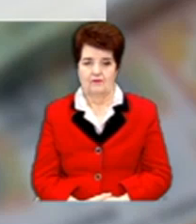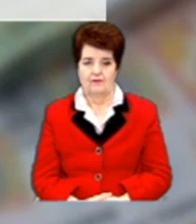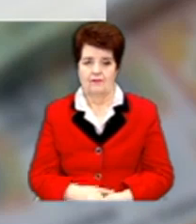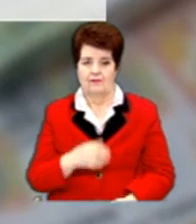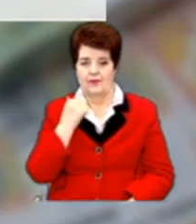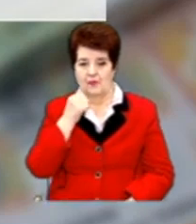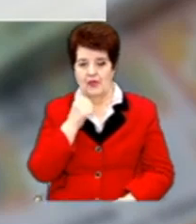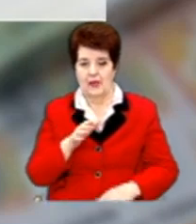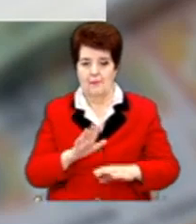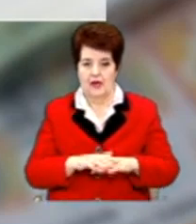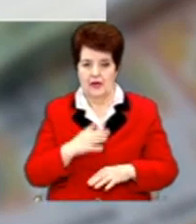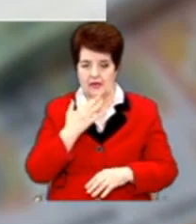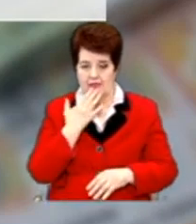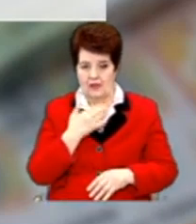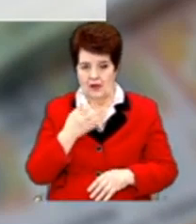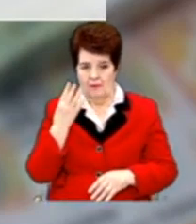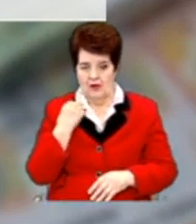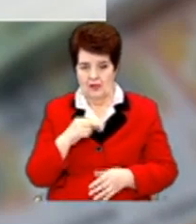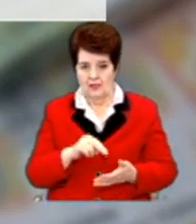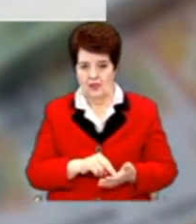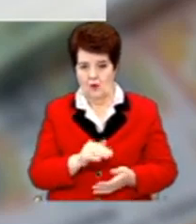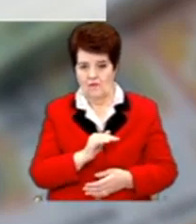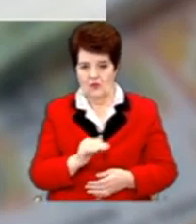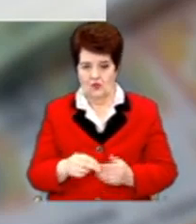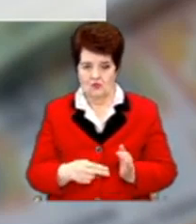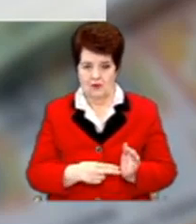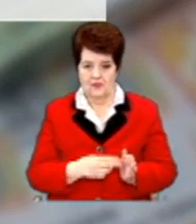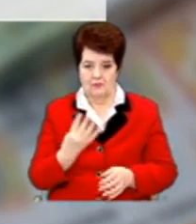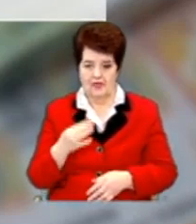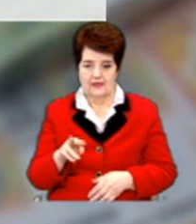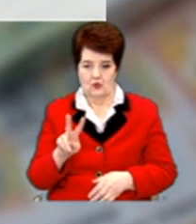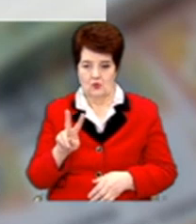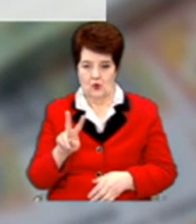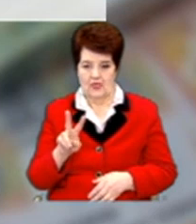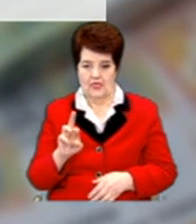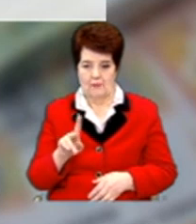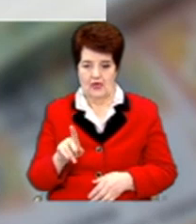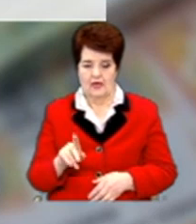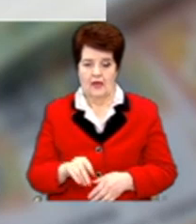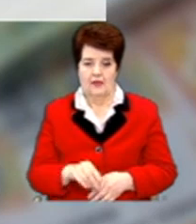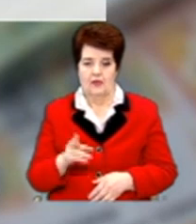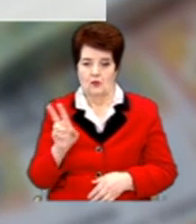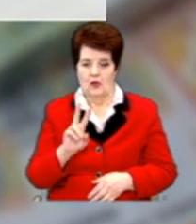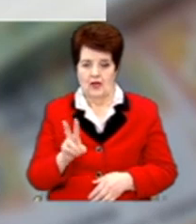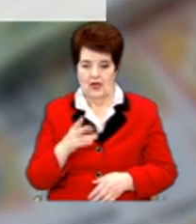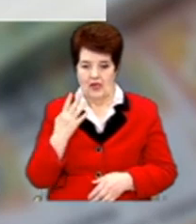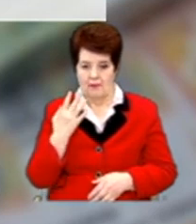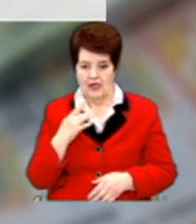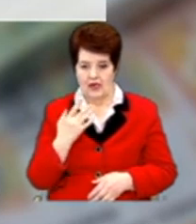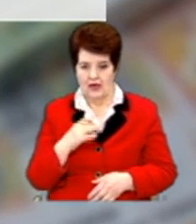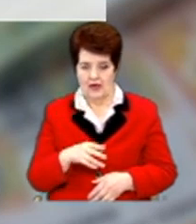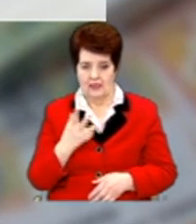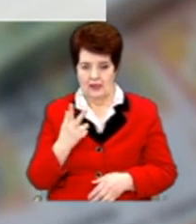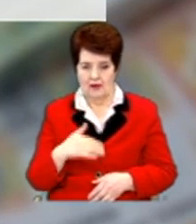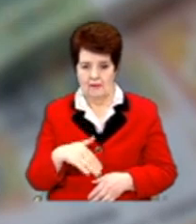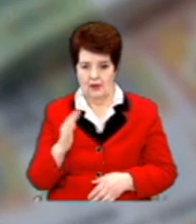Pentru mâine, Banca Națională a Moldovei a stabilit un curs oficial de 17 lei și 42 de bani pentru un dolar american, cu 3 bani mai